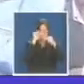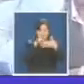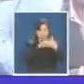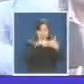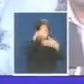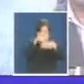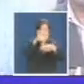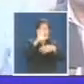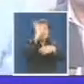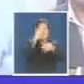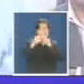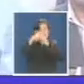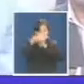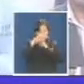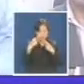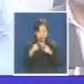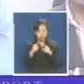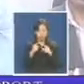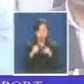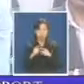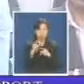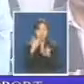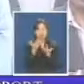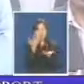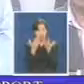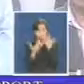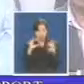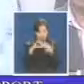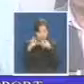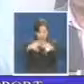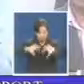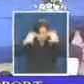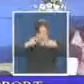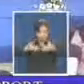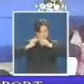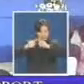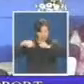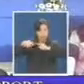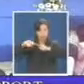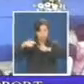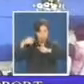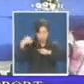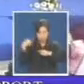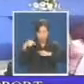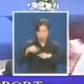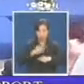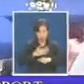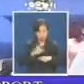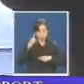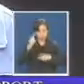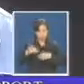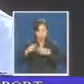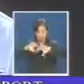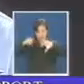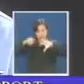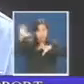จะไม่พอใจหรือจะตั้งข้อสังเกตอย่างไรเกี่ยวกับการจัดตั้งรัฐบาลเนี่ยก็เป็นรัฐบาลที่มาจากการเ